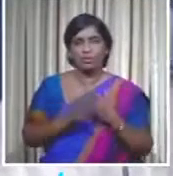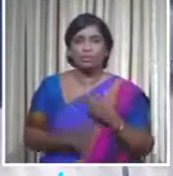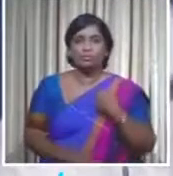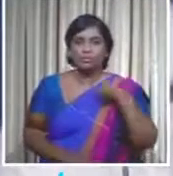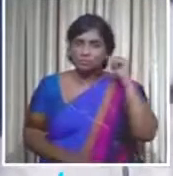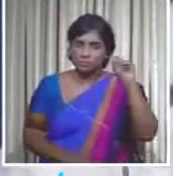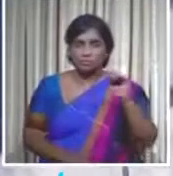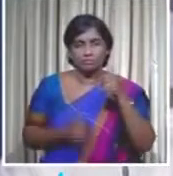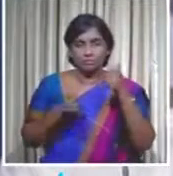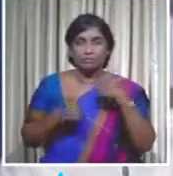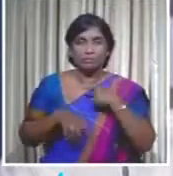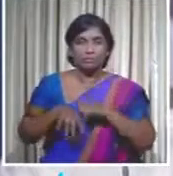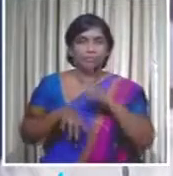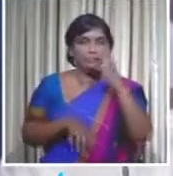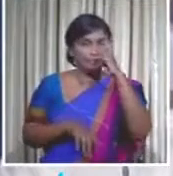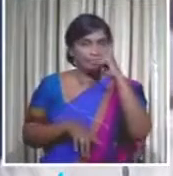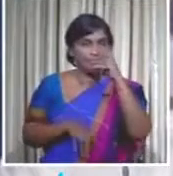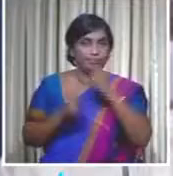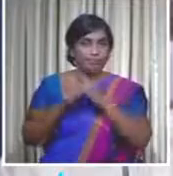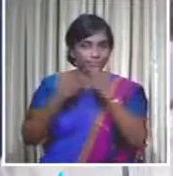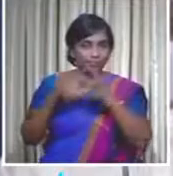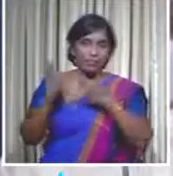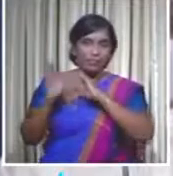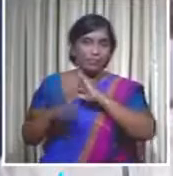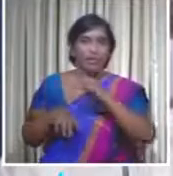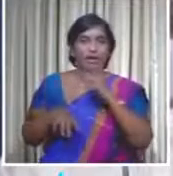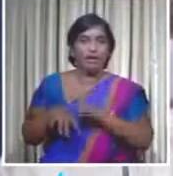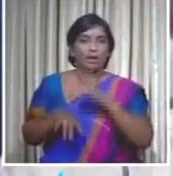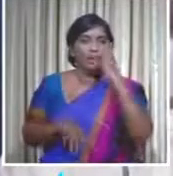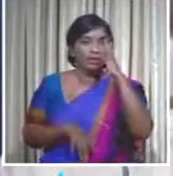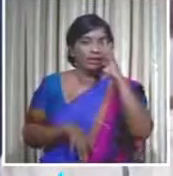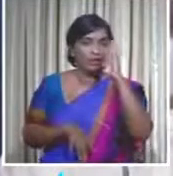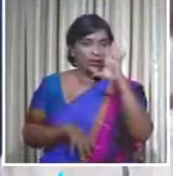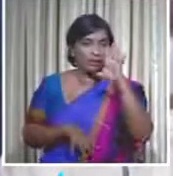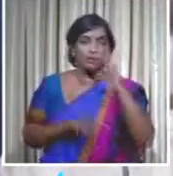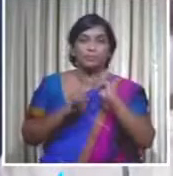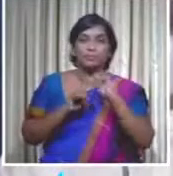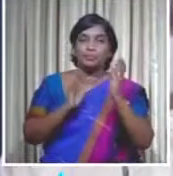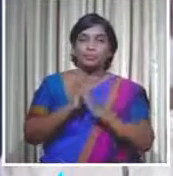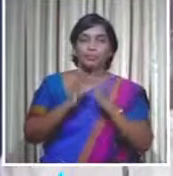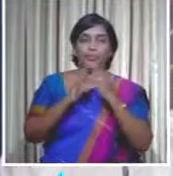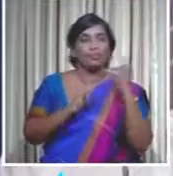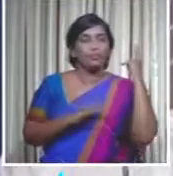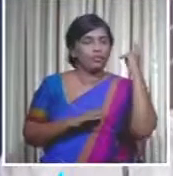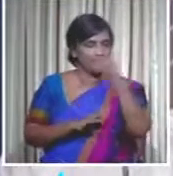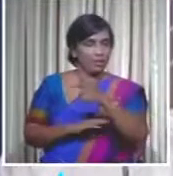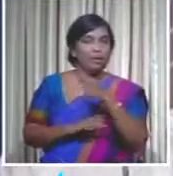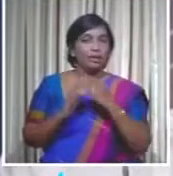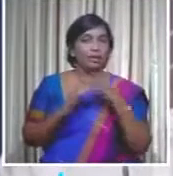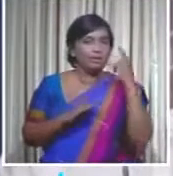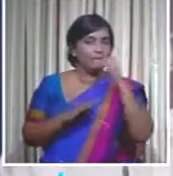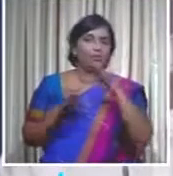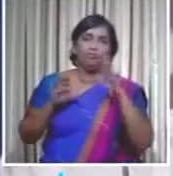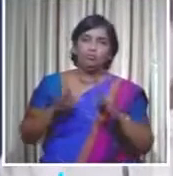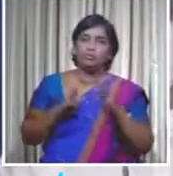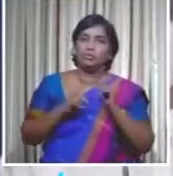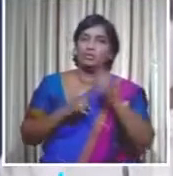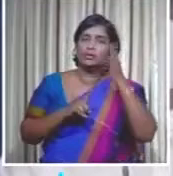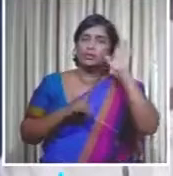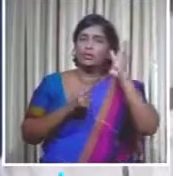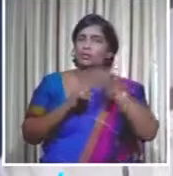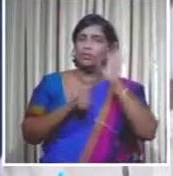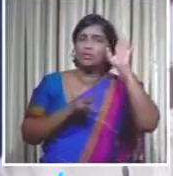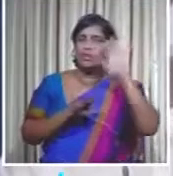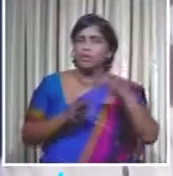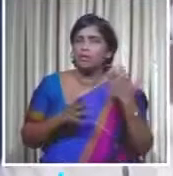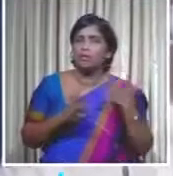किवा हरि सर मम हतरई तीयट मेहेन एन्नम कियला मम हतरई 45 वेद्दी अरलियगा मंदिरेट गिया गिहिं इन्नवा जनाधिपतिमा नै